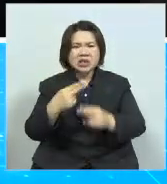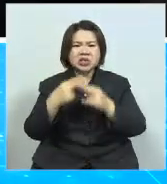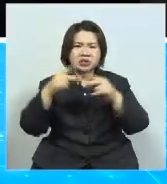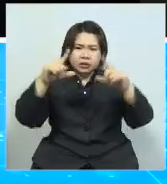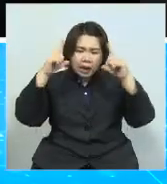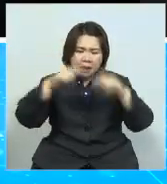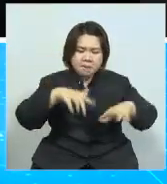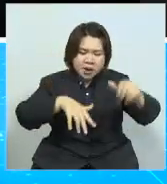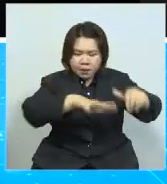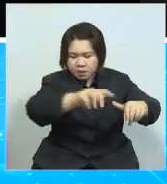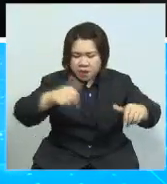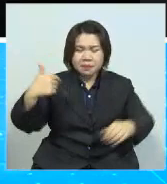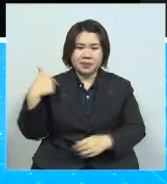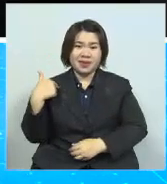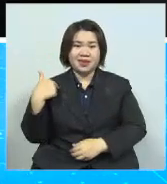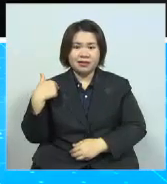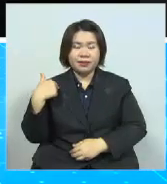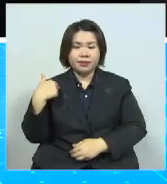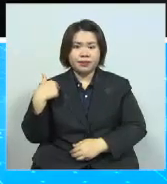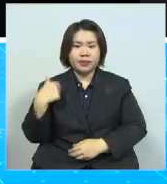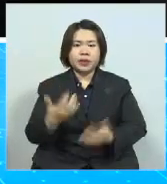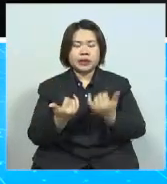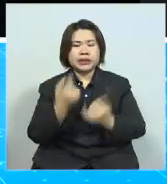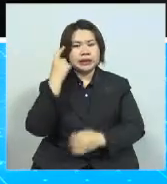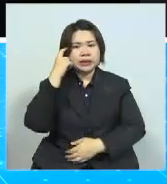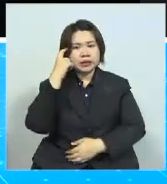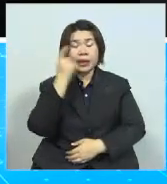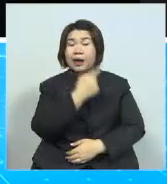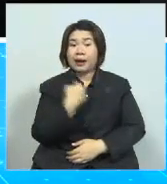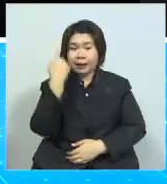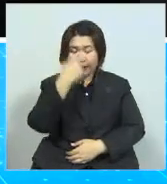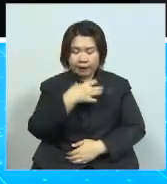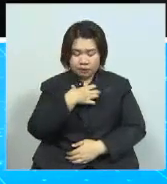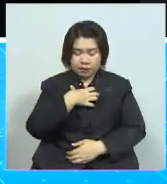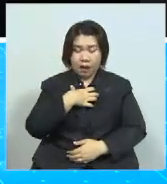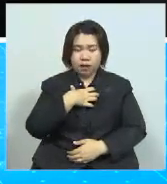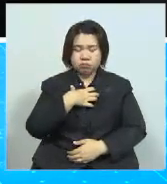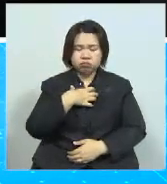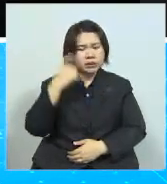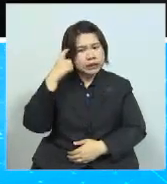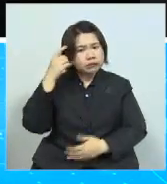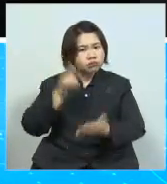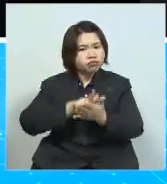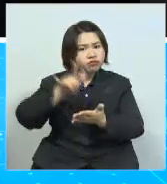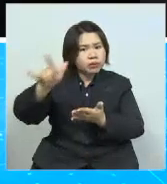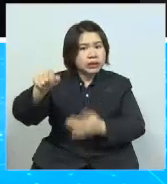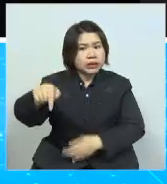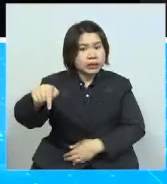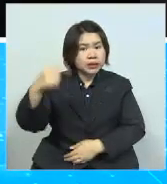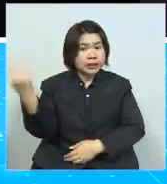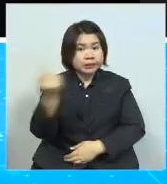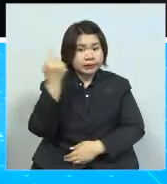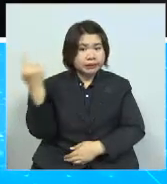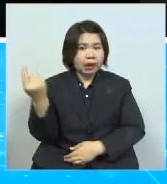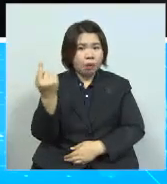ฝรั่งเศสนะฮะเพราะฉะนั้นเชื่อว่าใครก็ตามที่กำลังคิดจะไปฝ